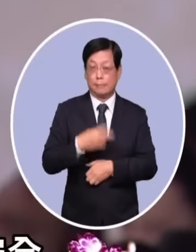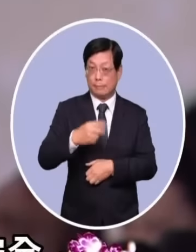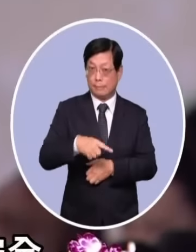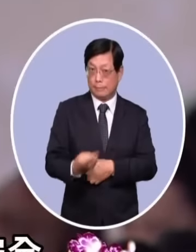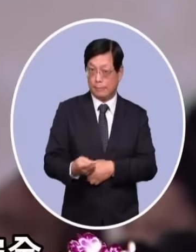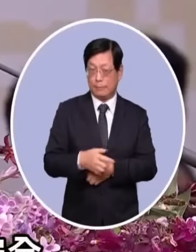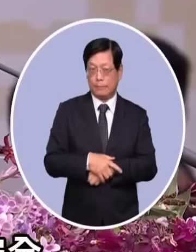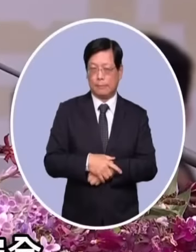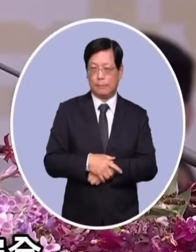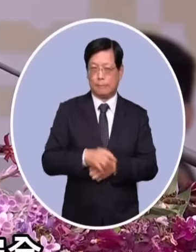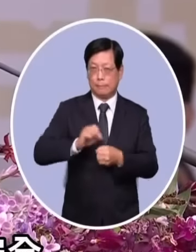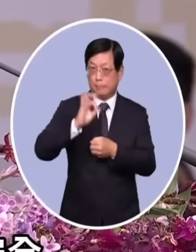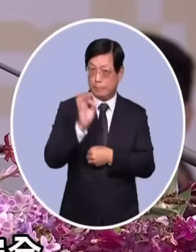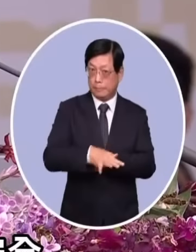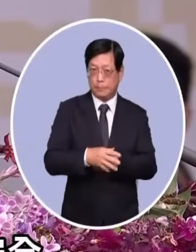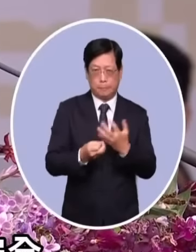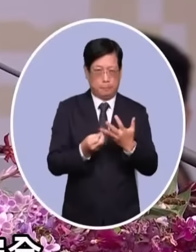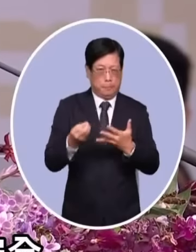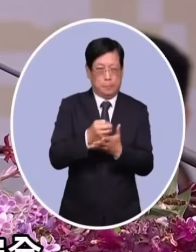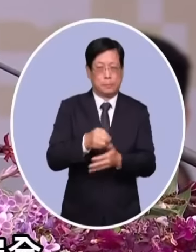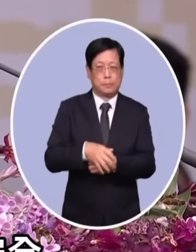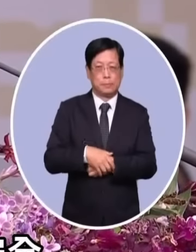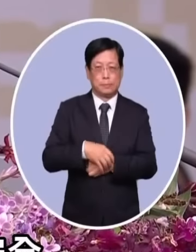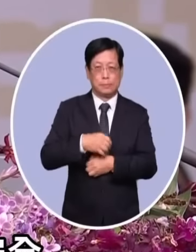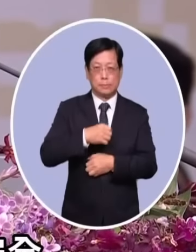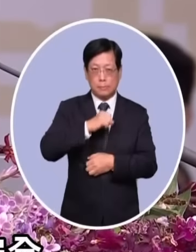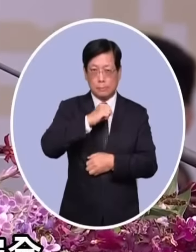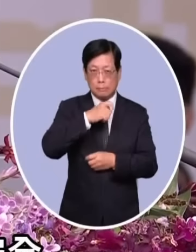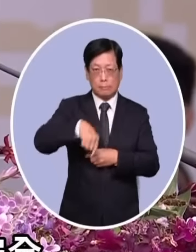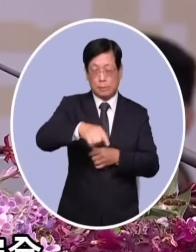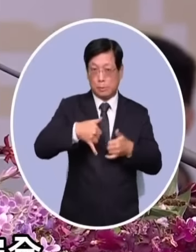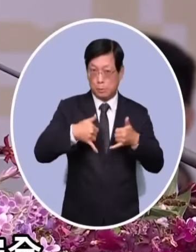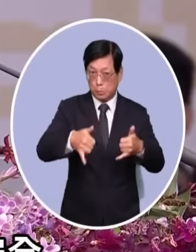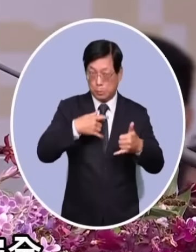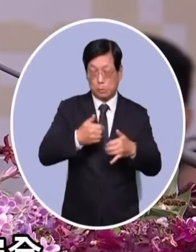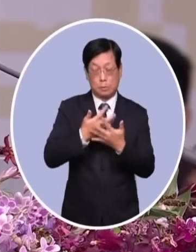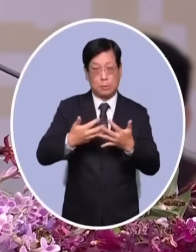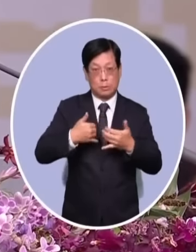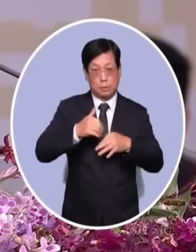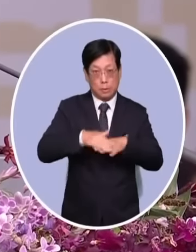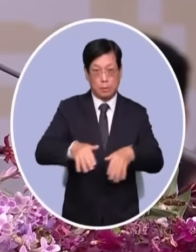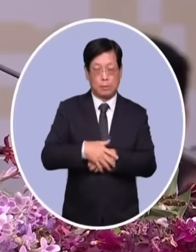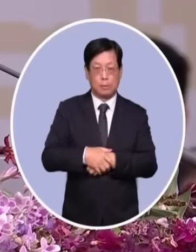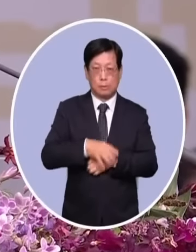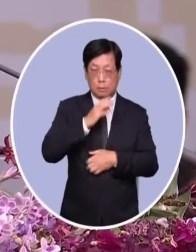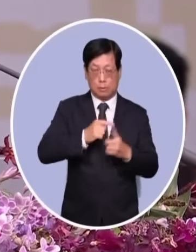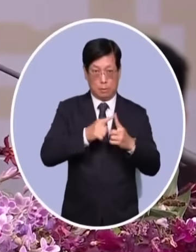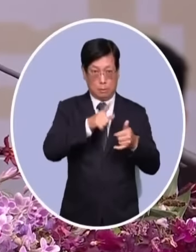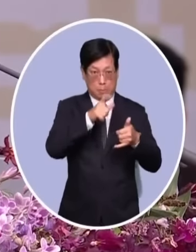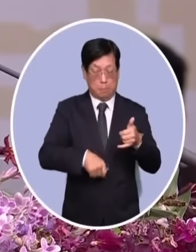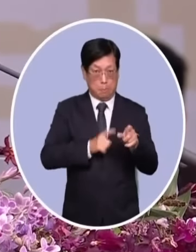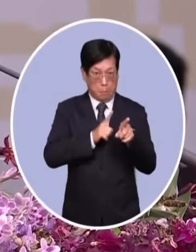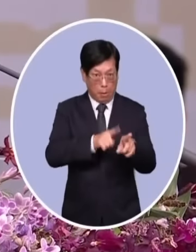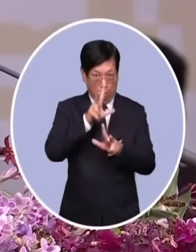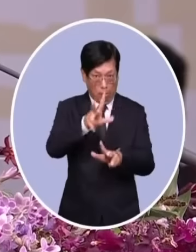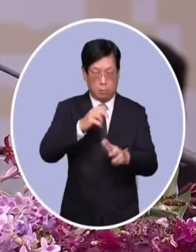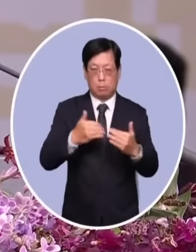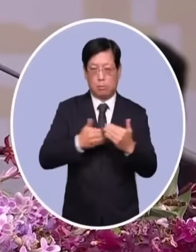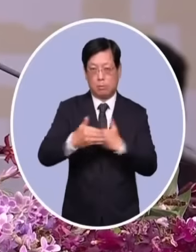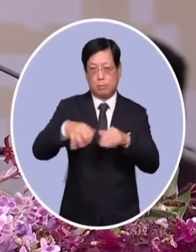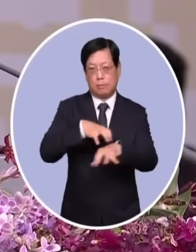会加速提升全国路网的安全，打造以人为本的交通环